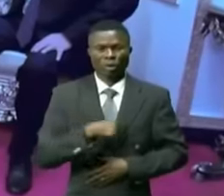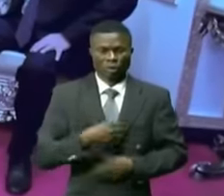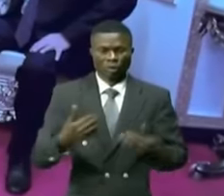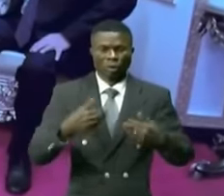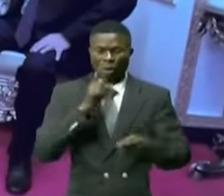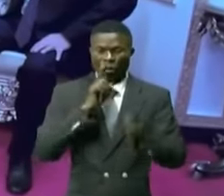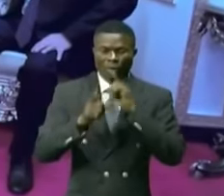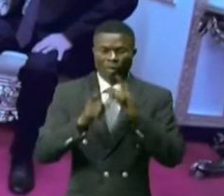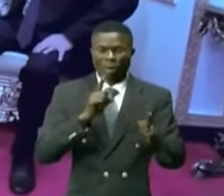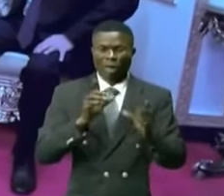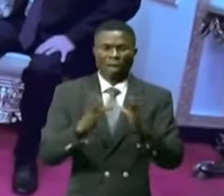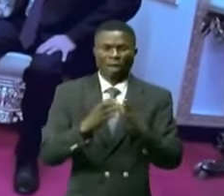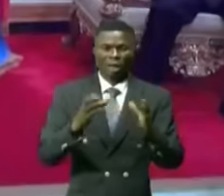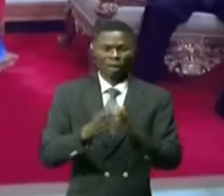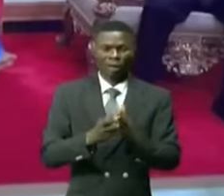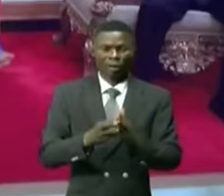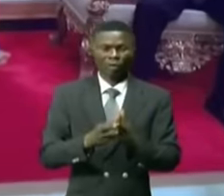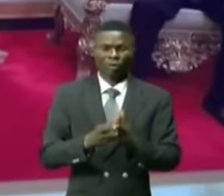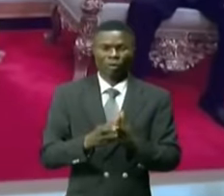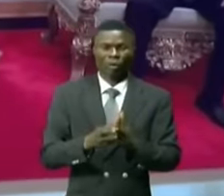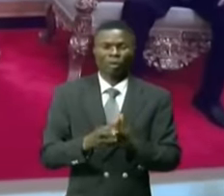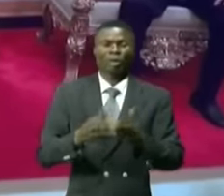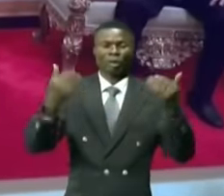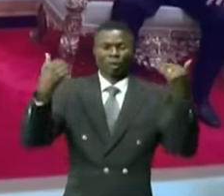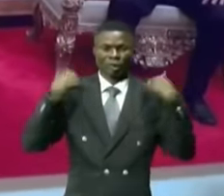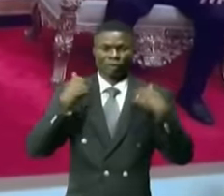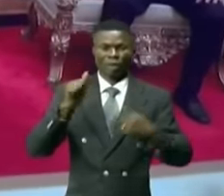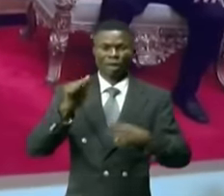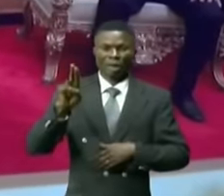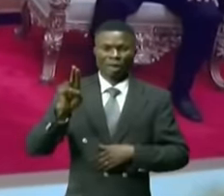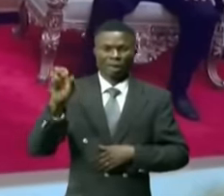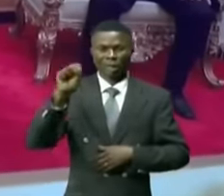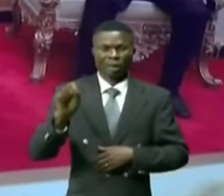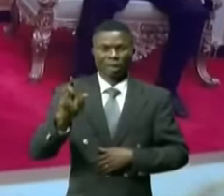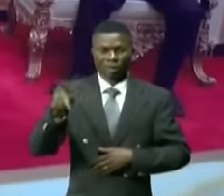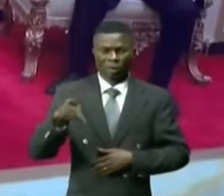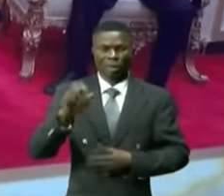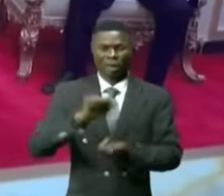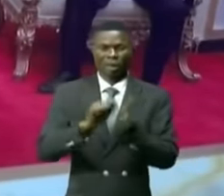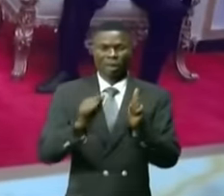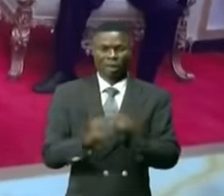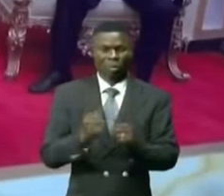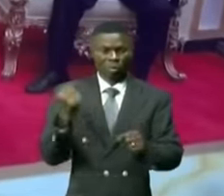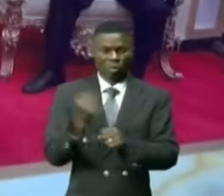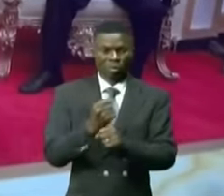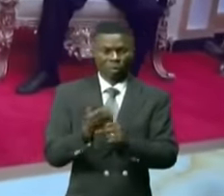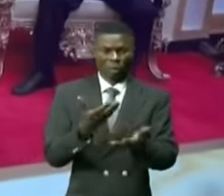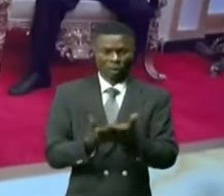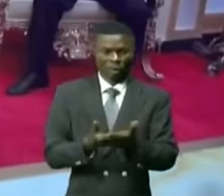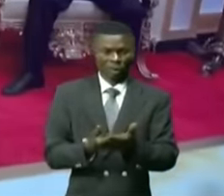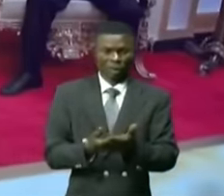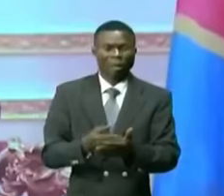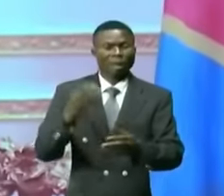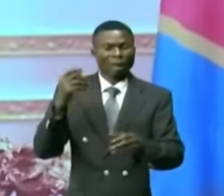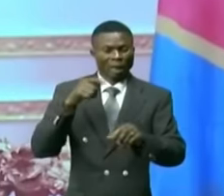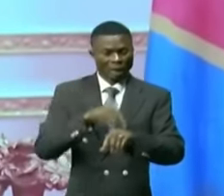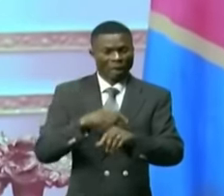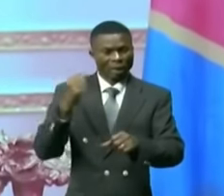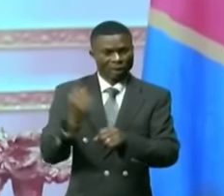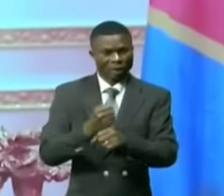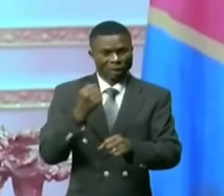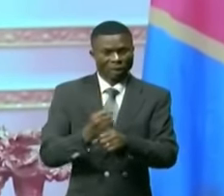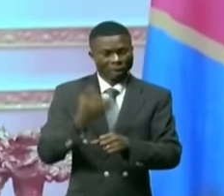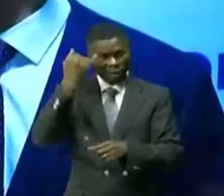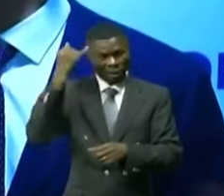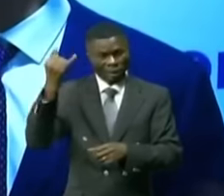échangé avec le général de ASP pour le problème de sous-traitance parce que pendant l'exécution, on pense que